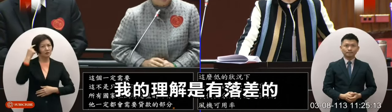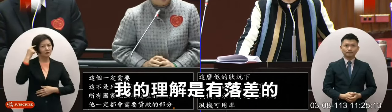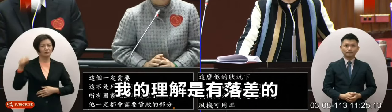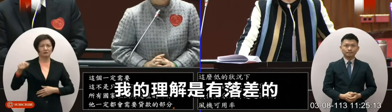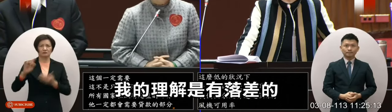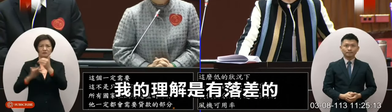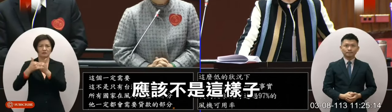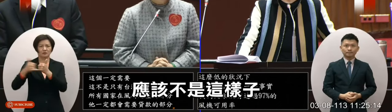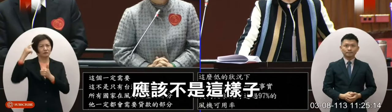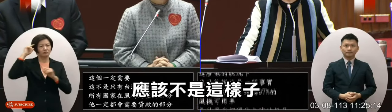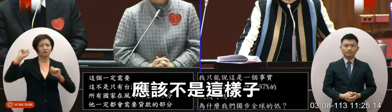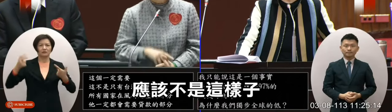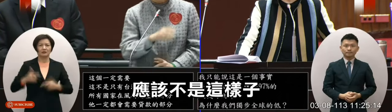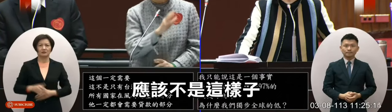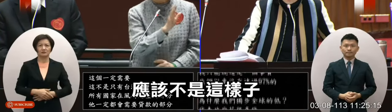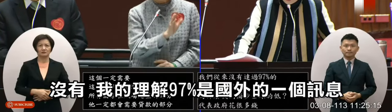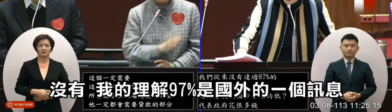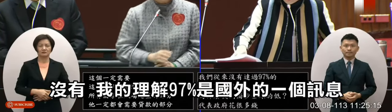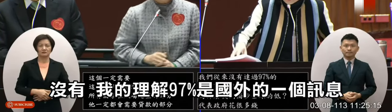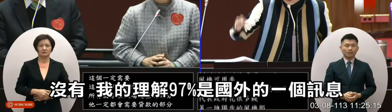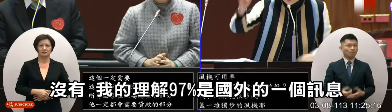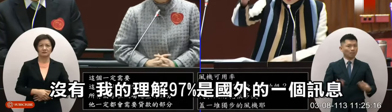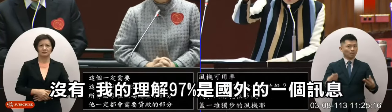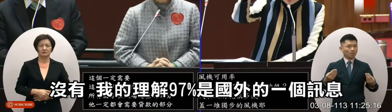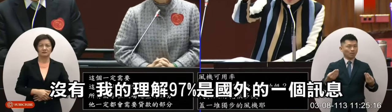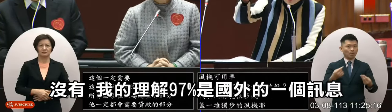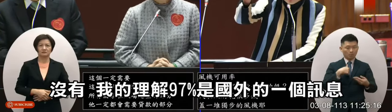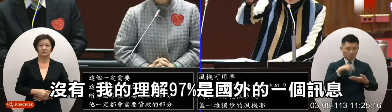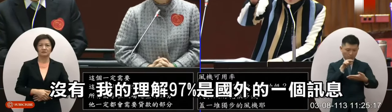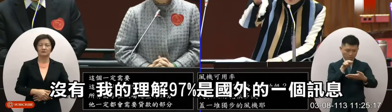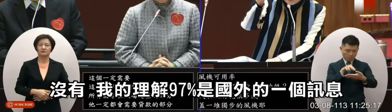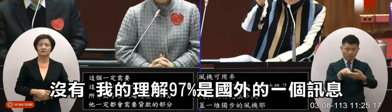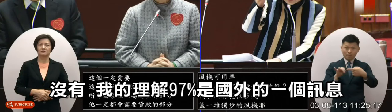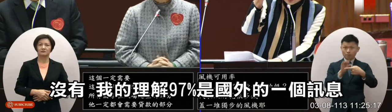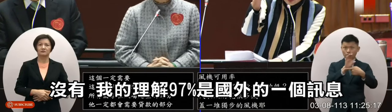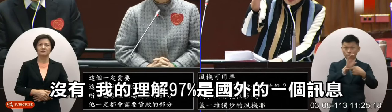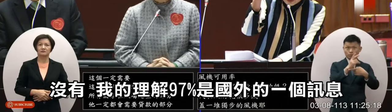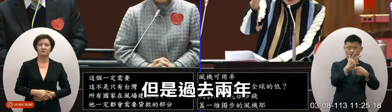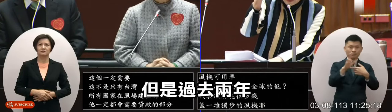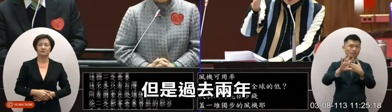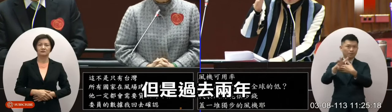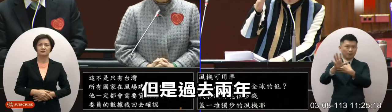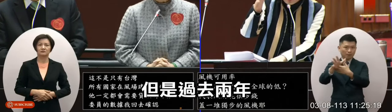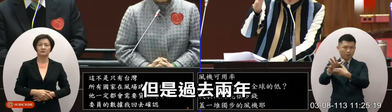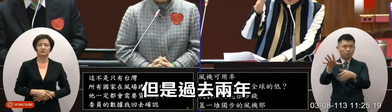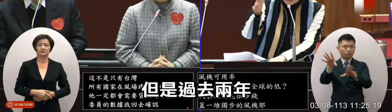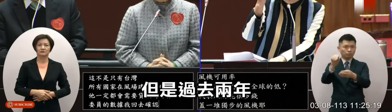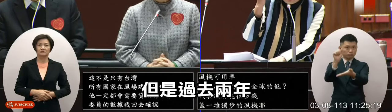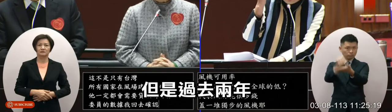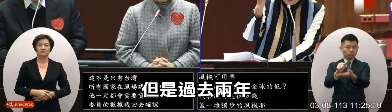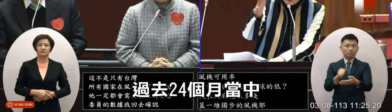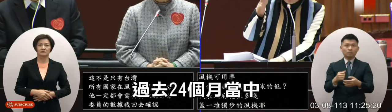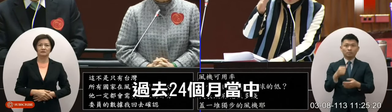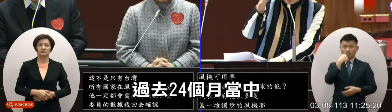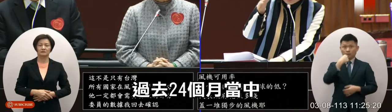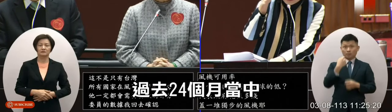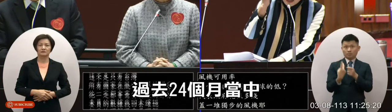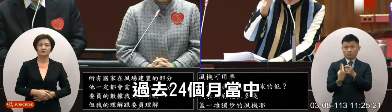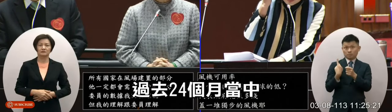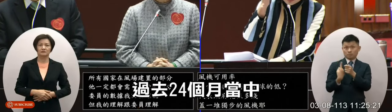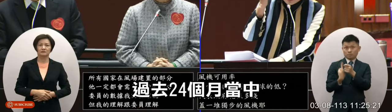有落差的， 对， 应该不是这样子。 没有，我的理解 97% 是国外的一个讯息，但是过去两年，过